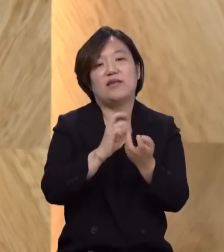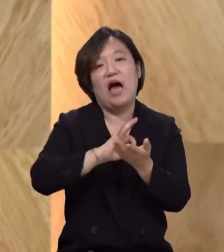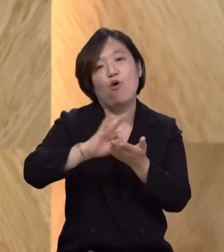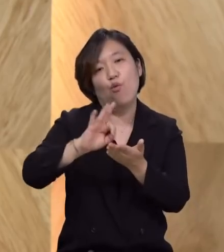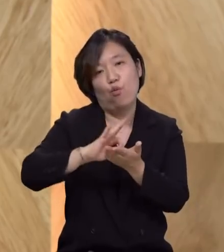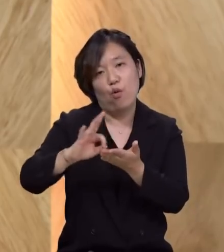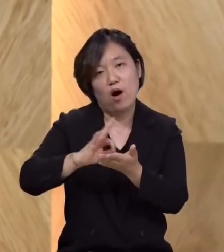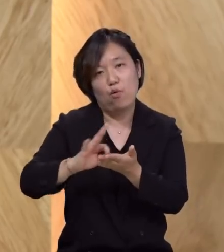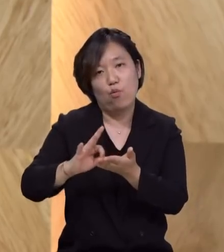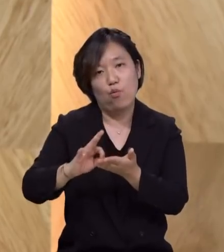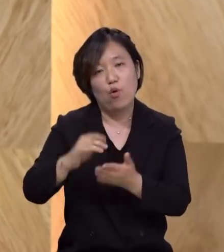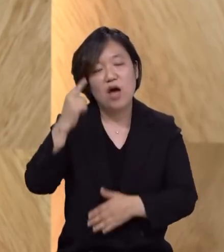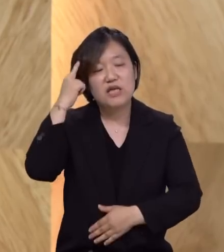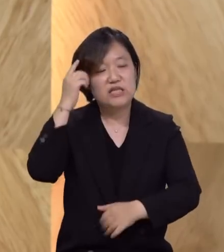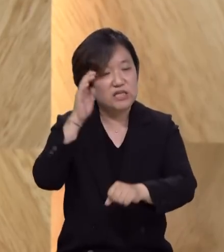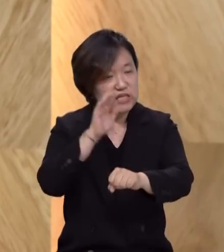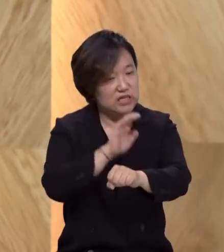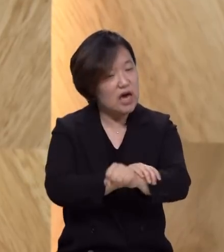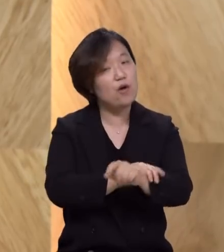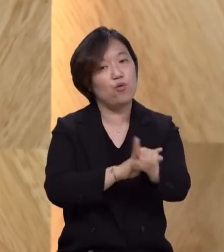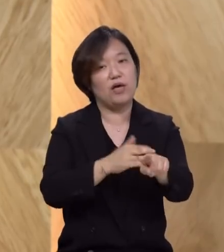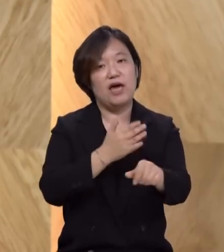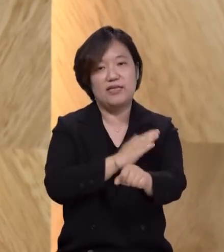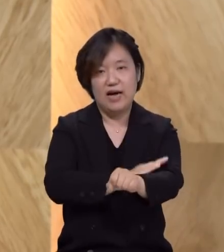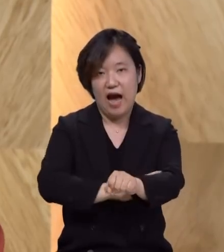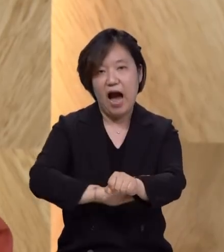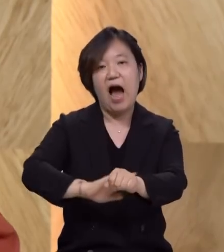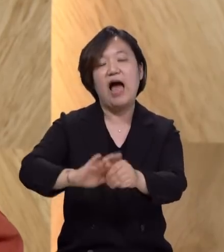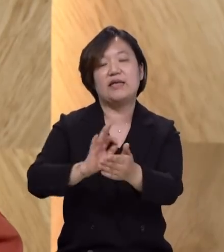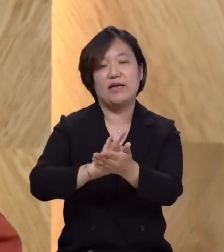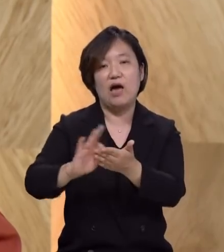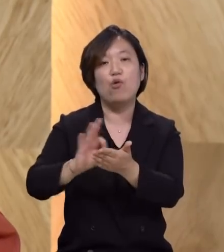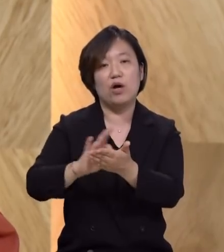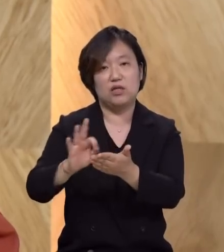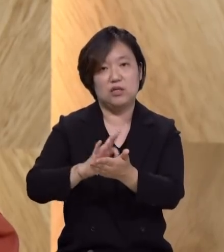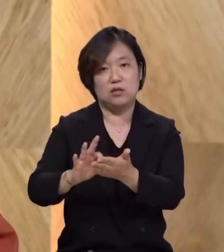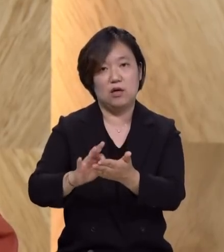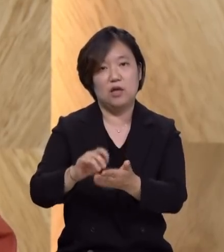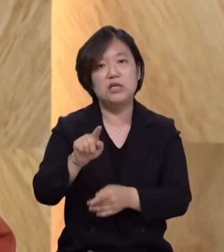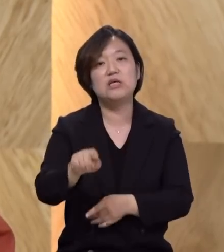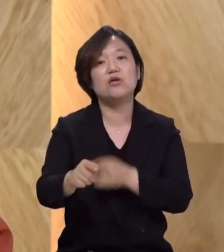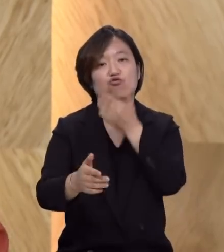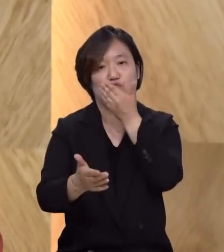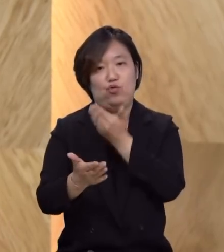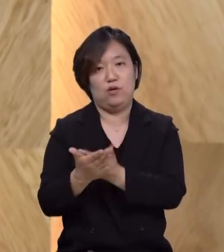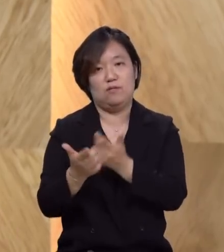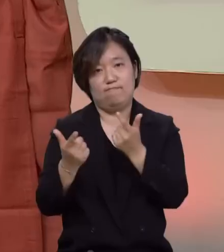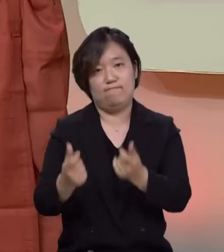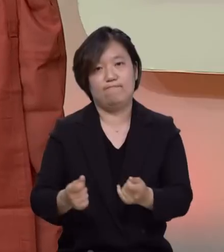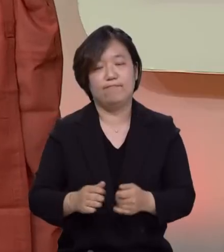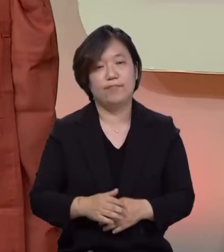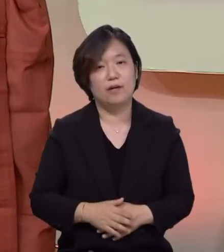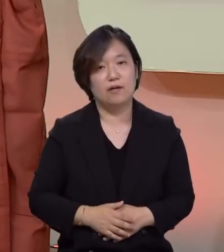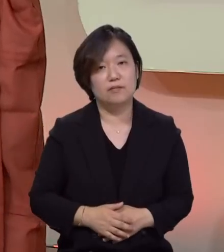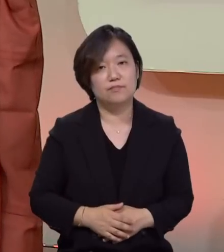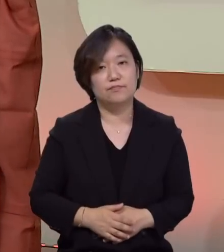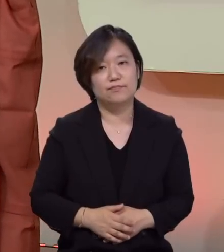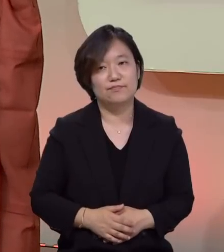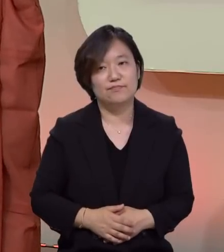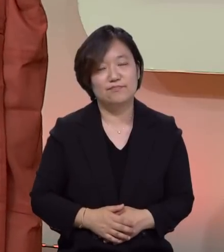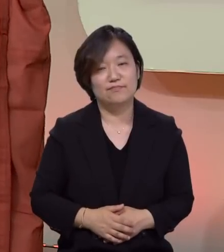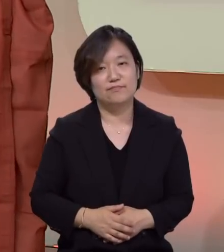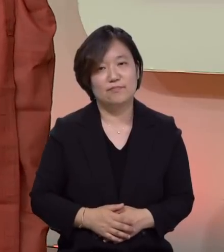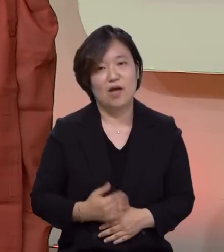썼느냐 지혜롭게 잘 썼느냐 이것이 중요한 핵심이 되겠죠 참으로